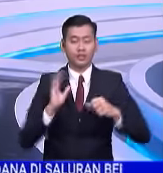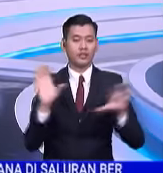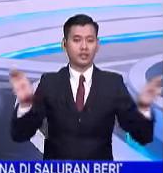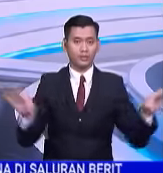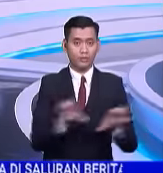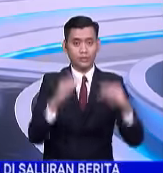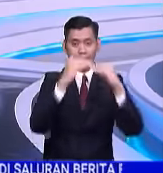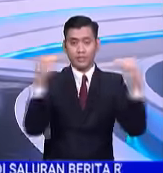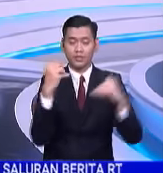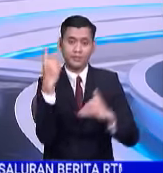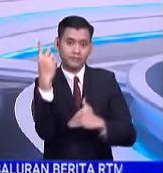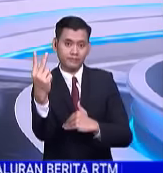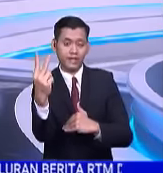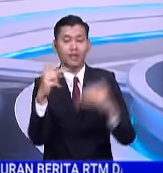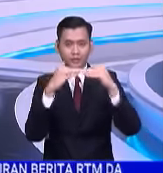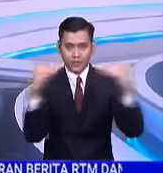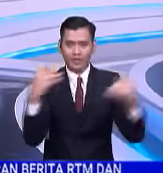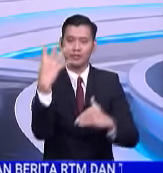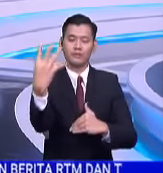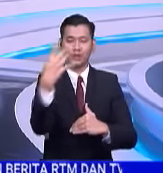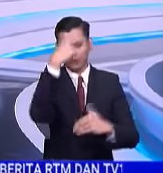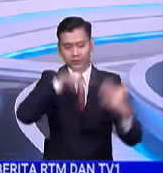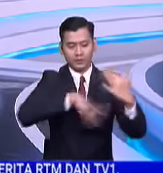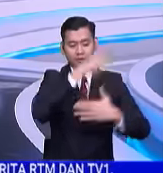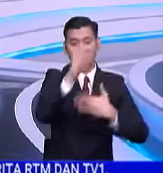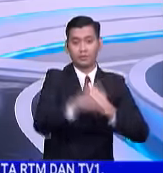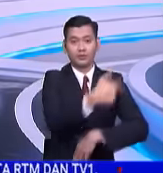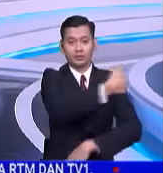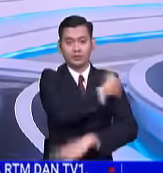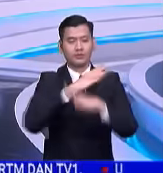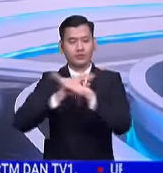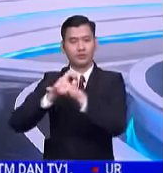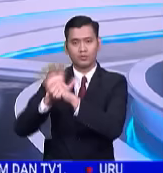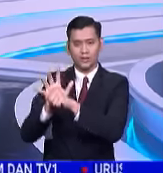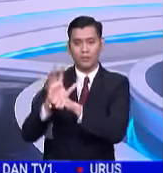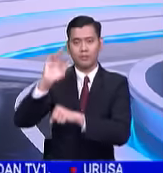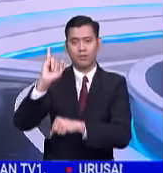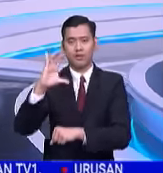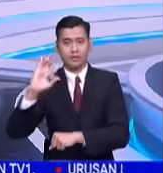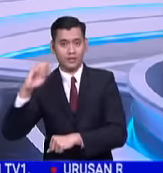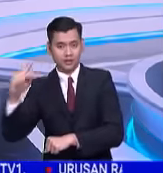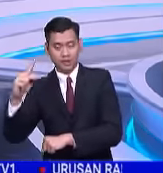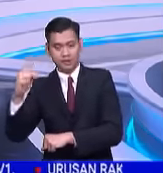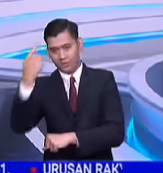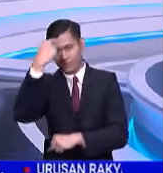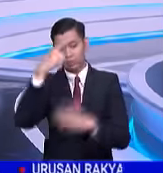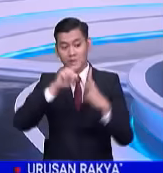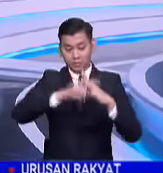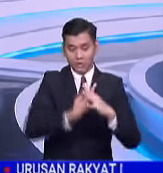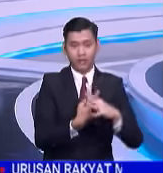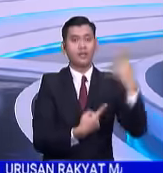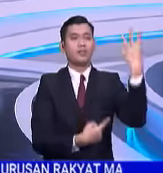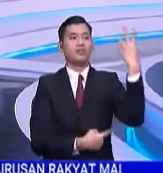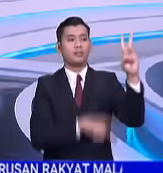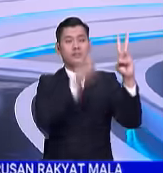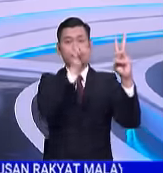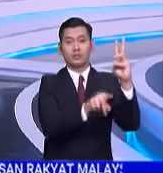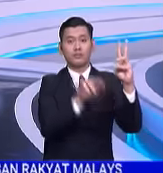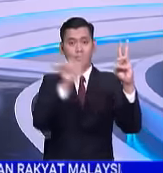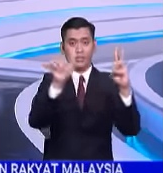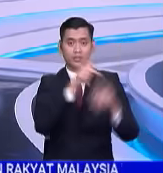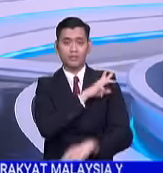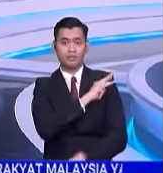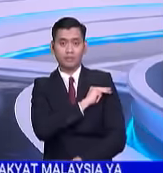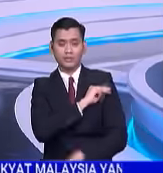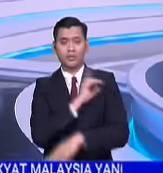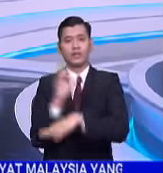fasa 4 daripada program imunisasi COVID-19 kebangsaan PICK bermula 16 Jun ini. Kementerian Perdagangan